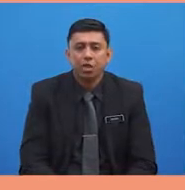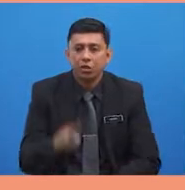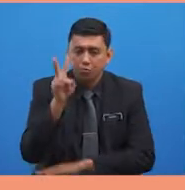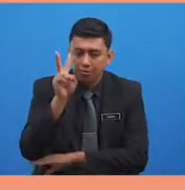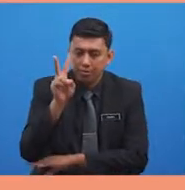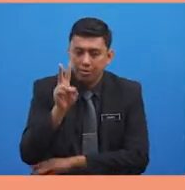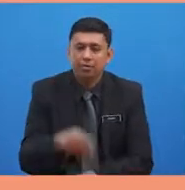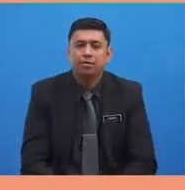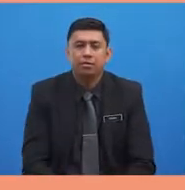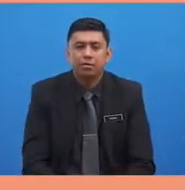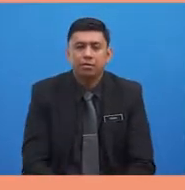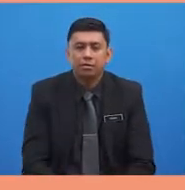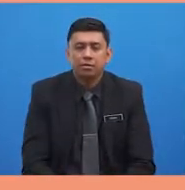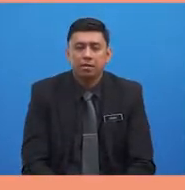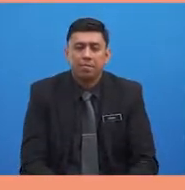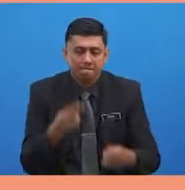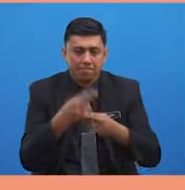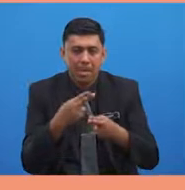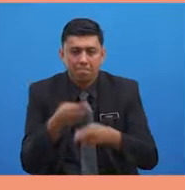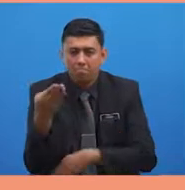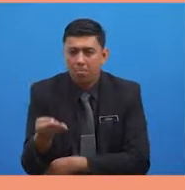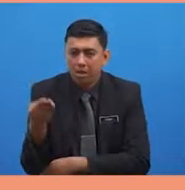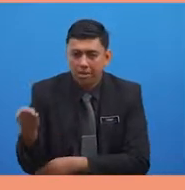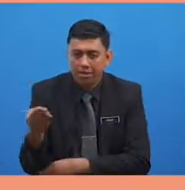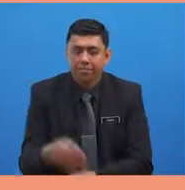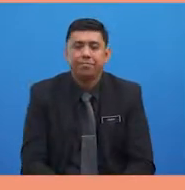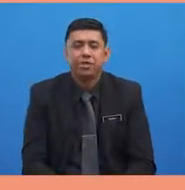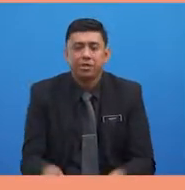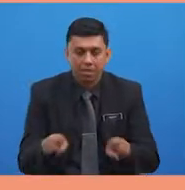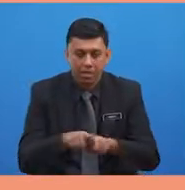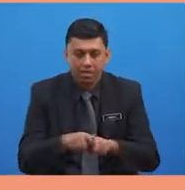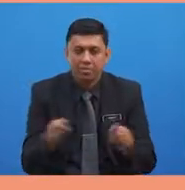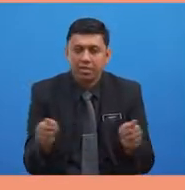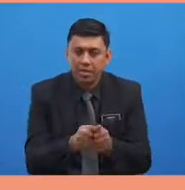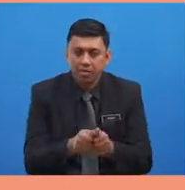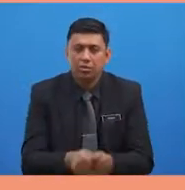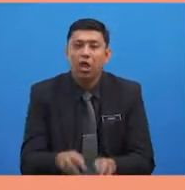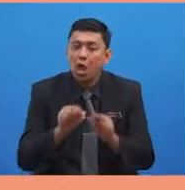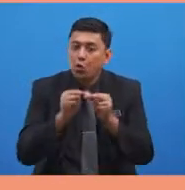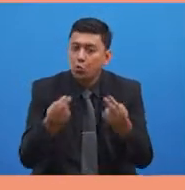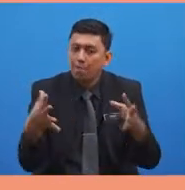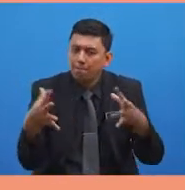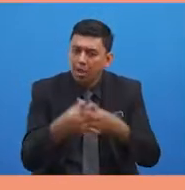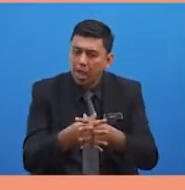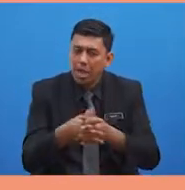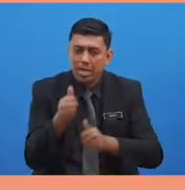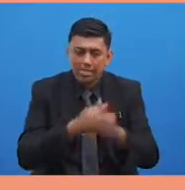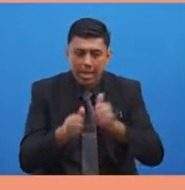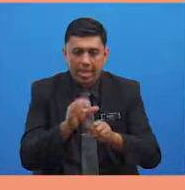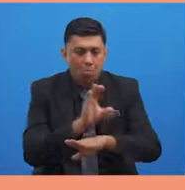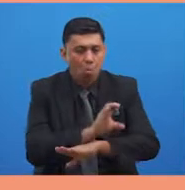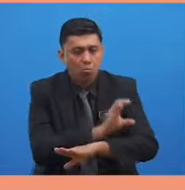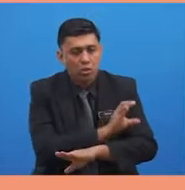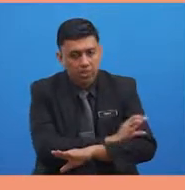Kedua, var nama barang sama dengan buku teks sains